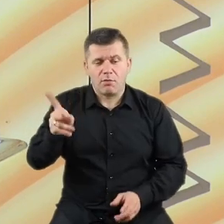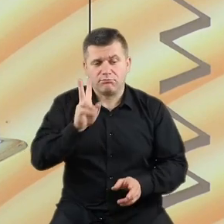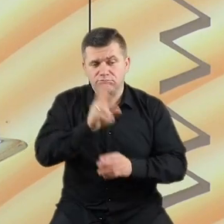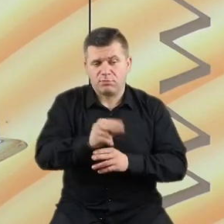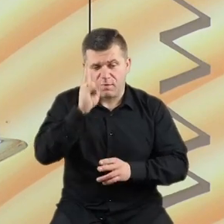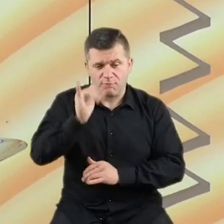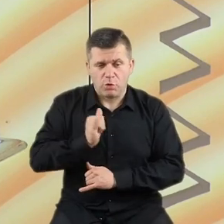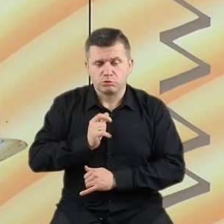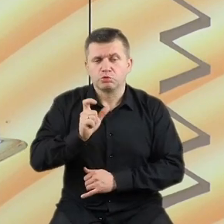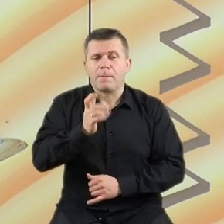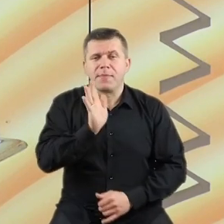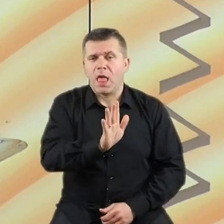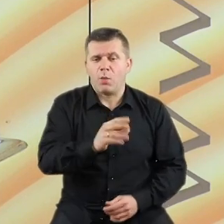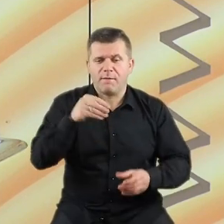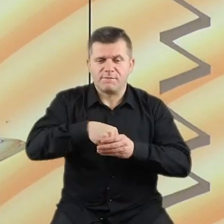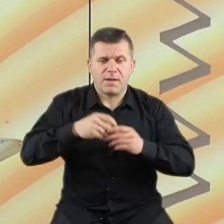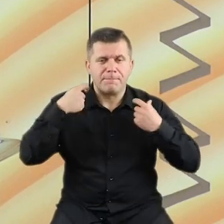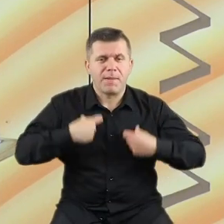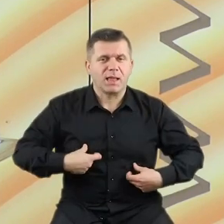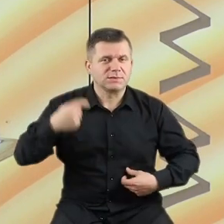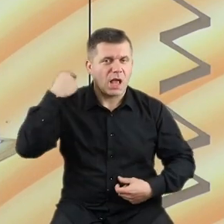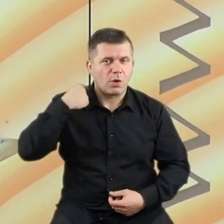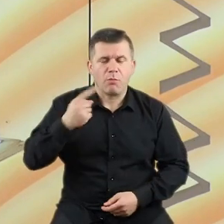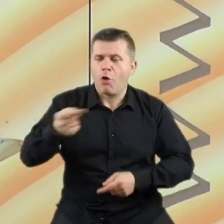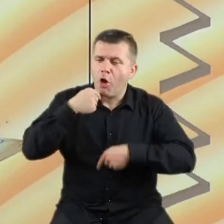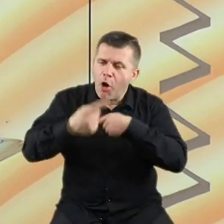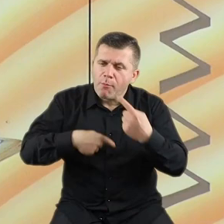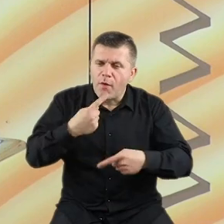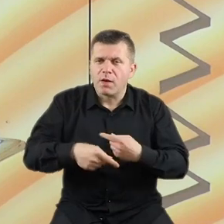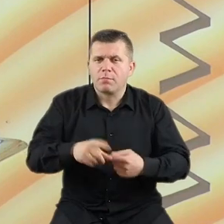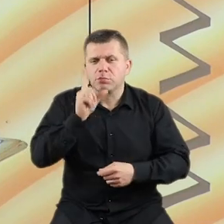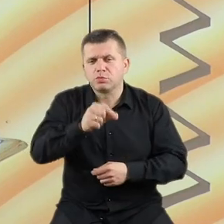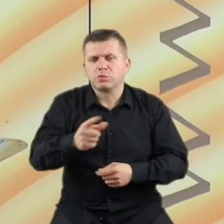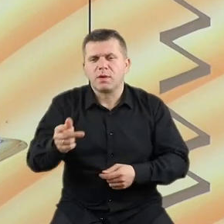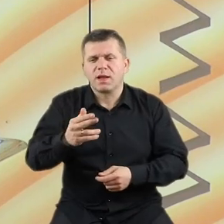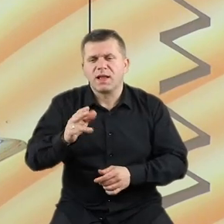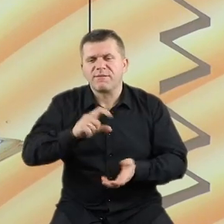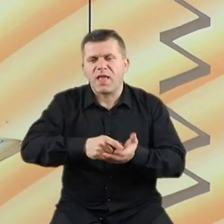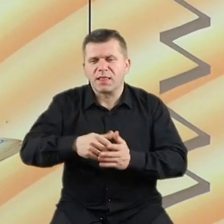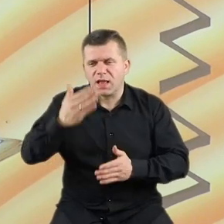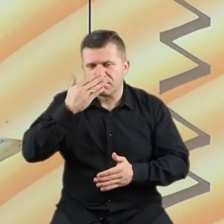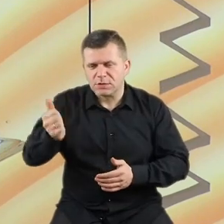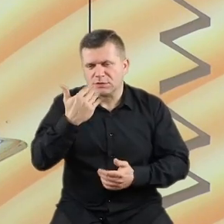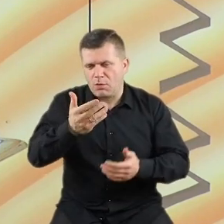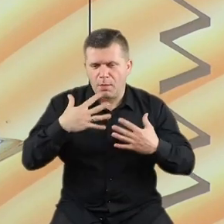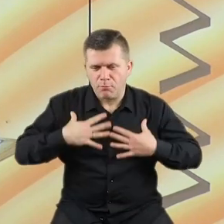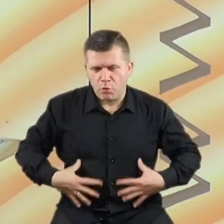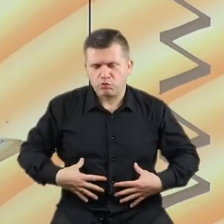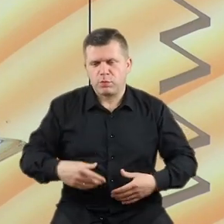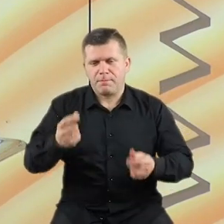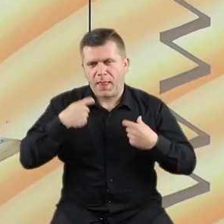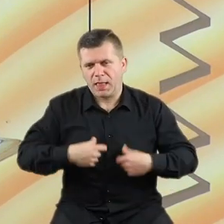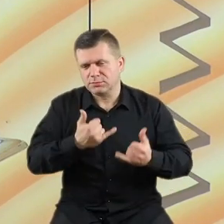jak skończyła 18 lat, co miała żołnierka w plecaku? Bo opowiadała właśnie, że poszła do kwatermistrza, że dał jej mundur, dał jej buty i dał plecak